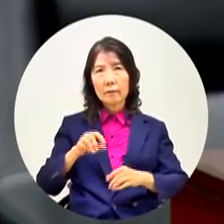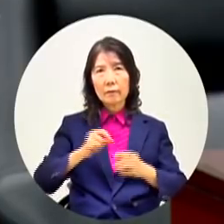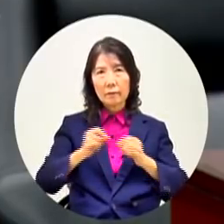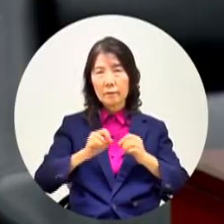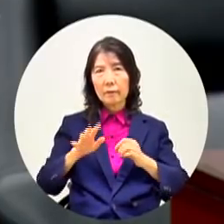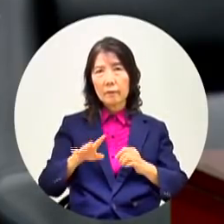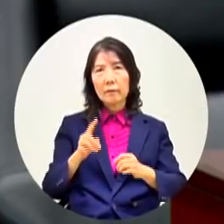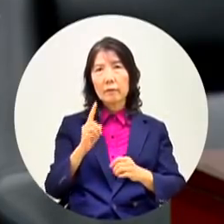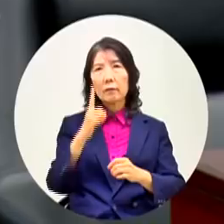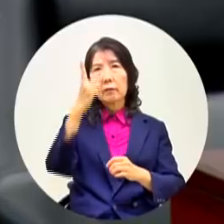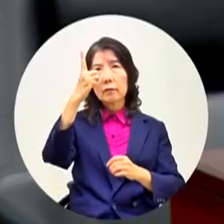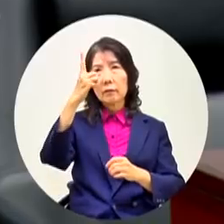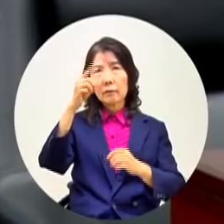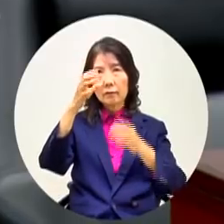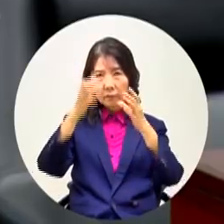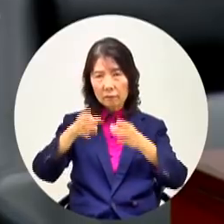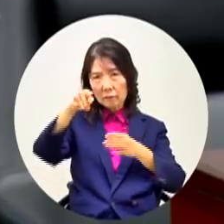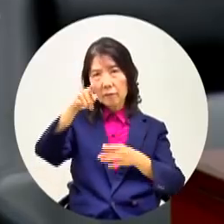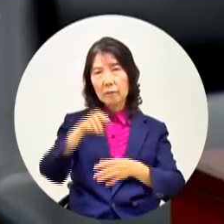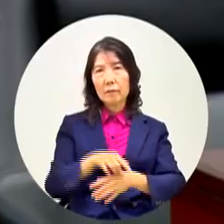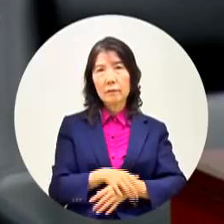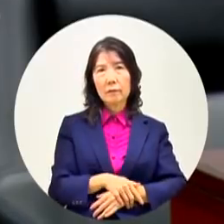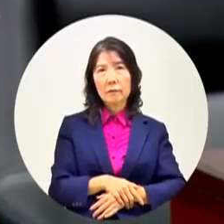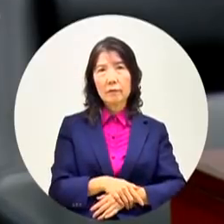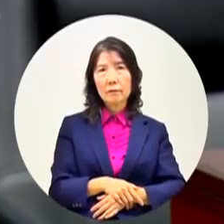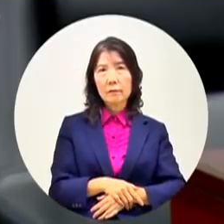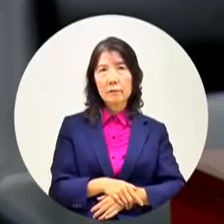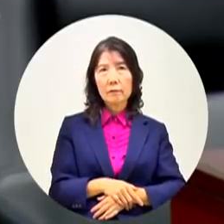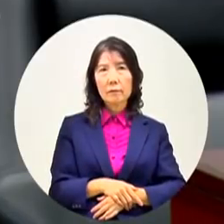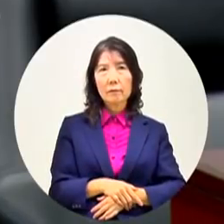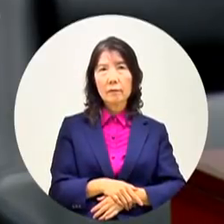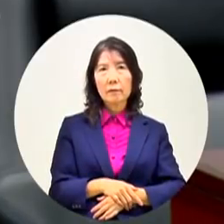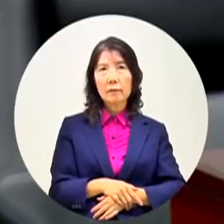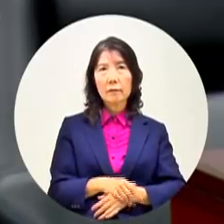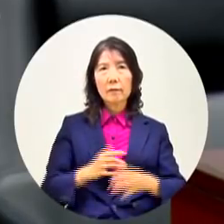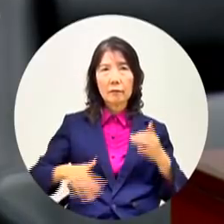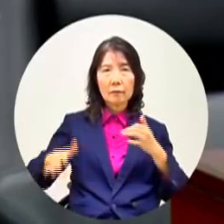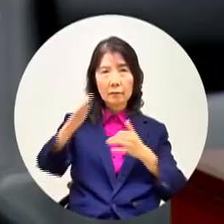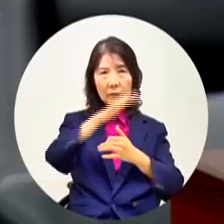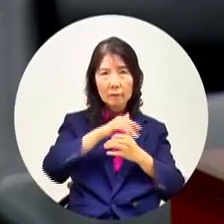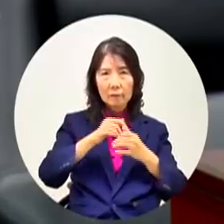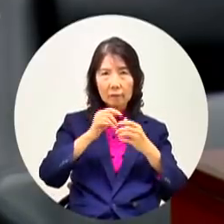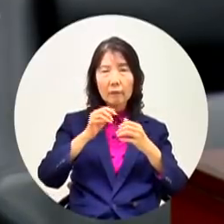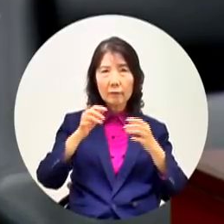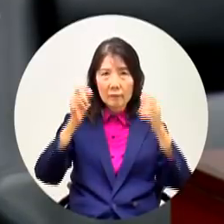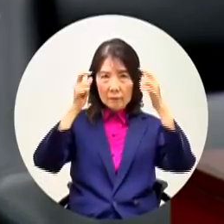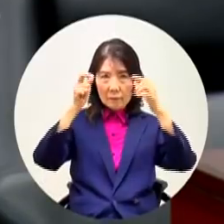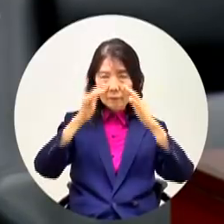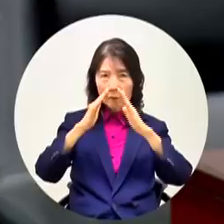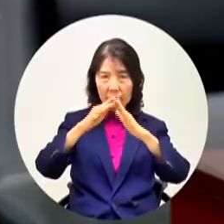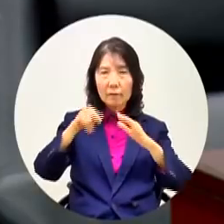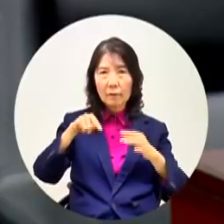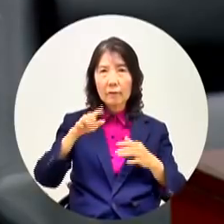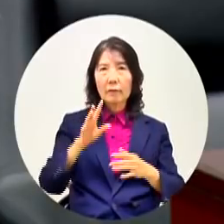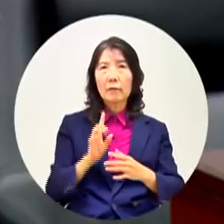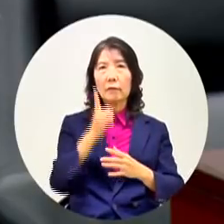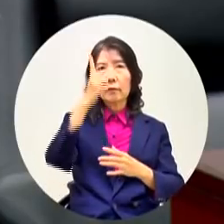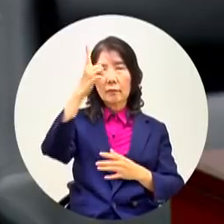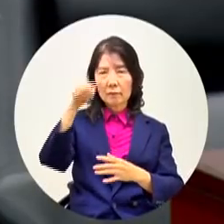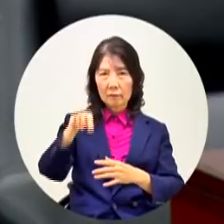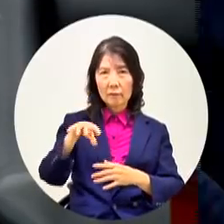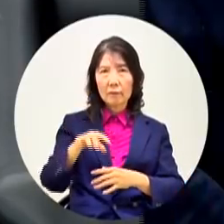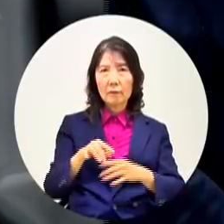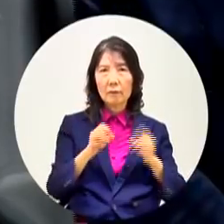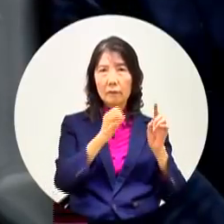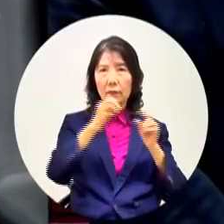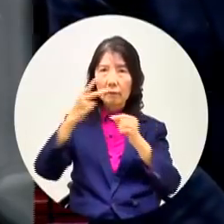一座尔，这是一座而已。前高雄市局长是不是前高雄市只有这一座？ 对，从